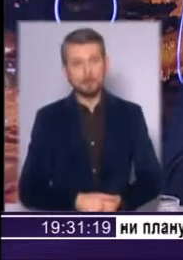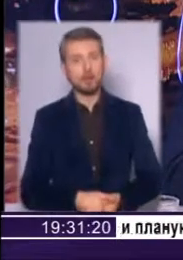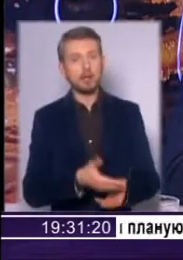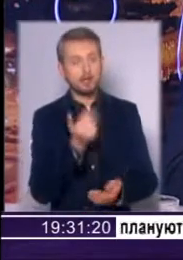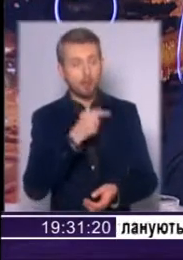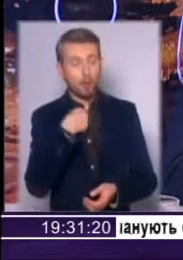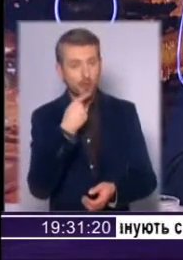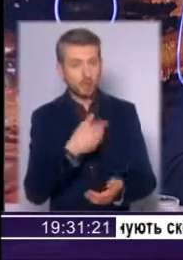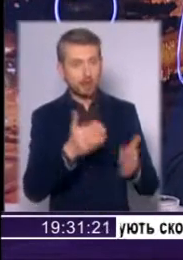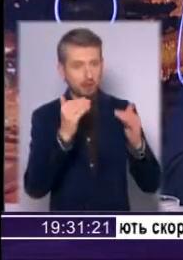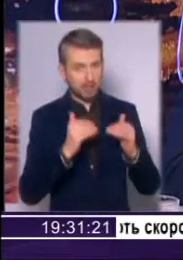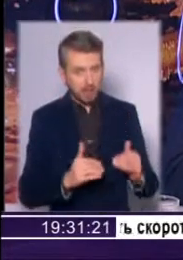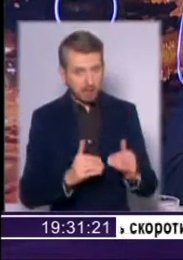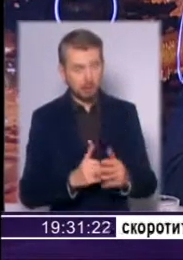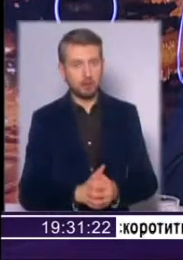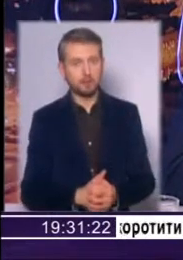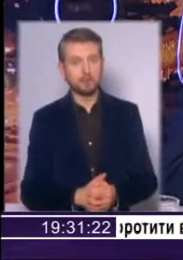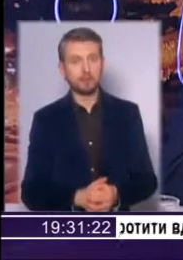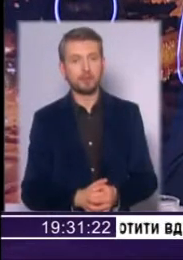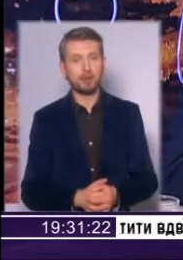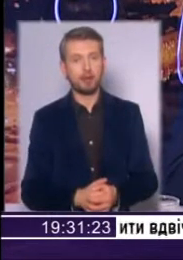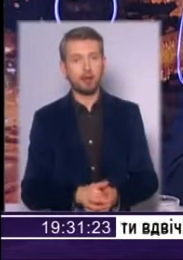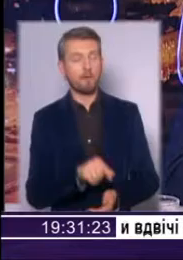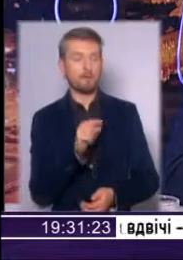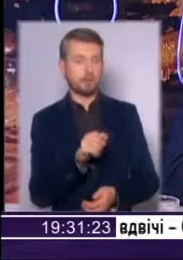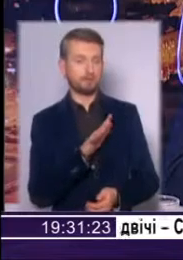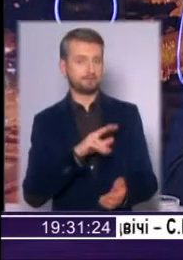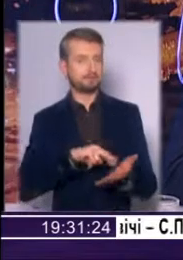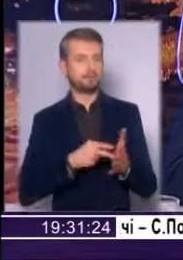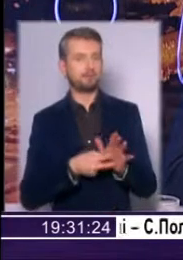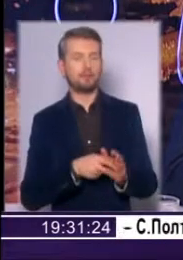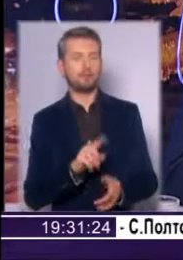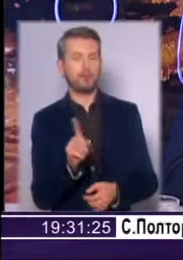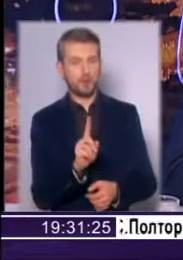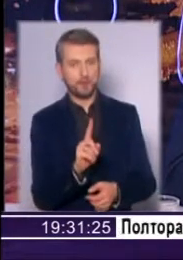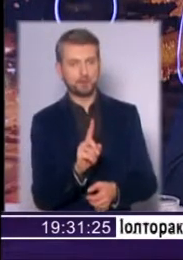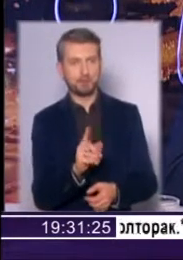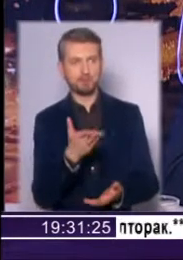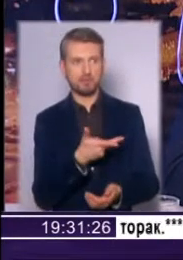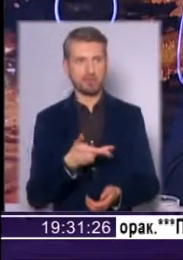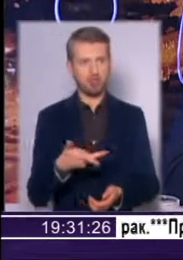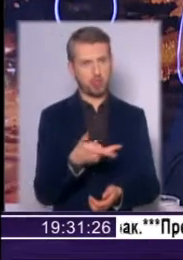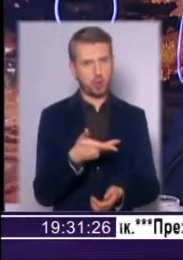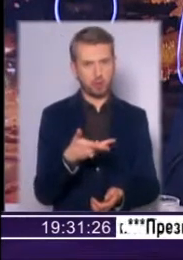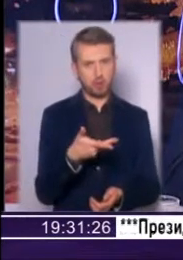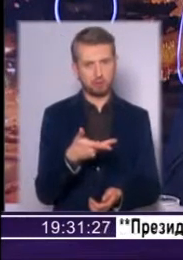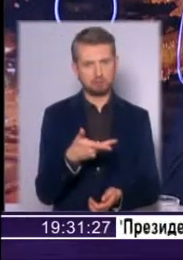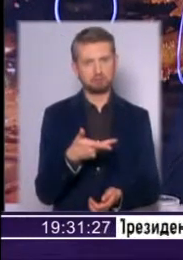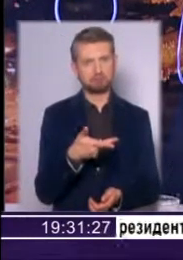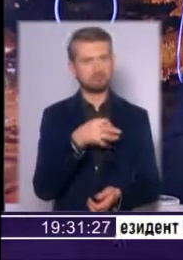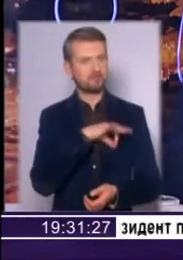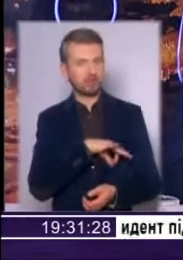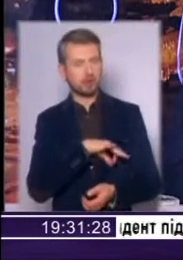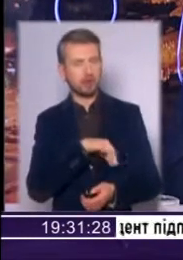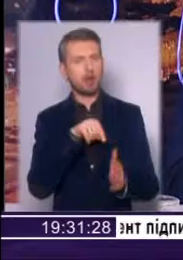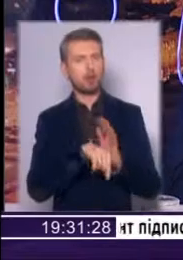говорити далі. Тобто, як воно буде виглядати? Вони ж планували так, можливо, на трьох, їм для них був ідеальний. Що суть? Суть